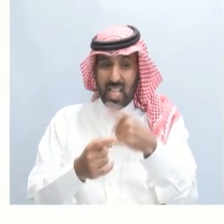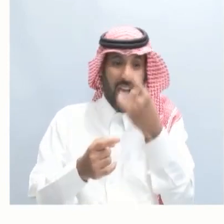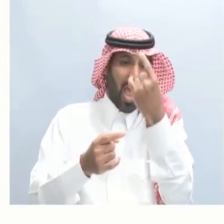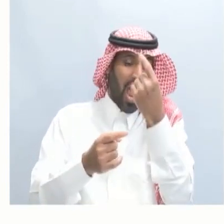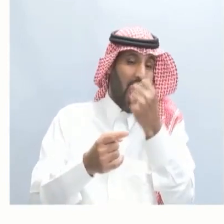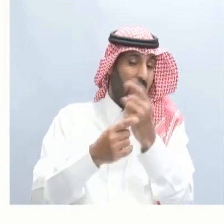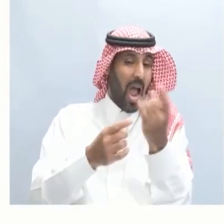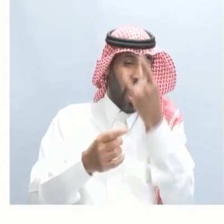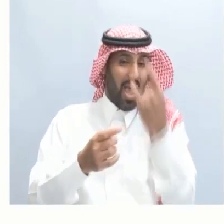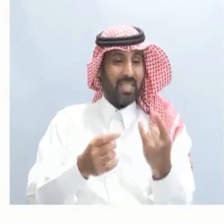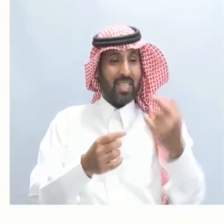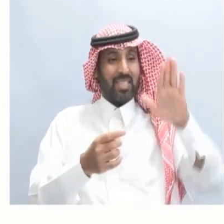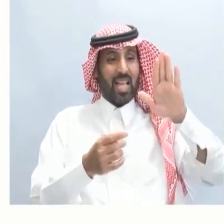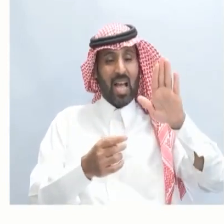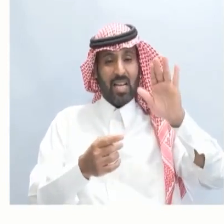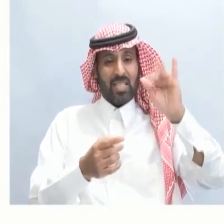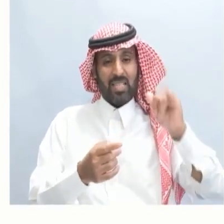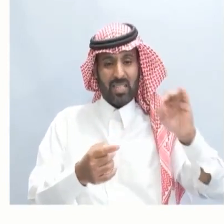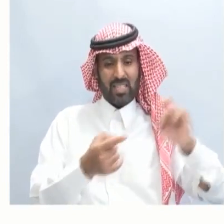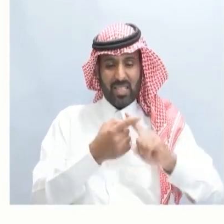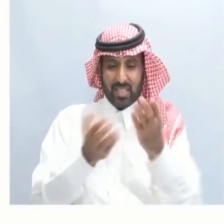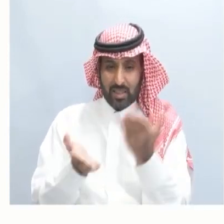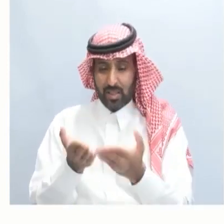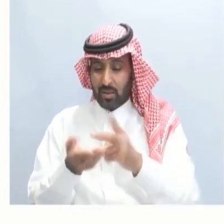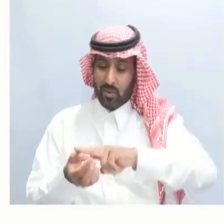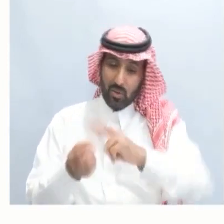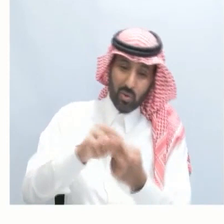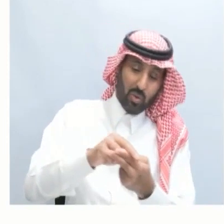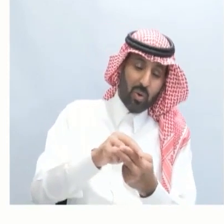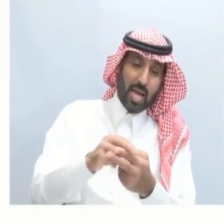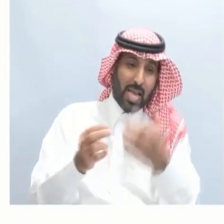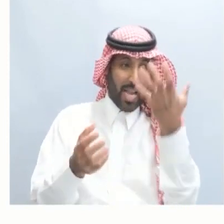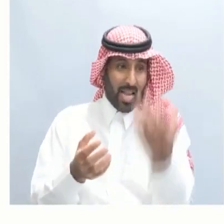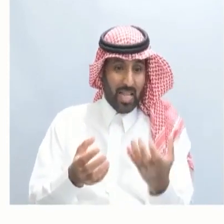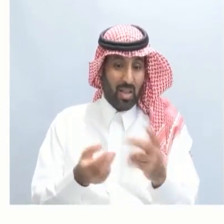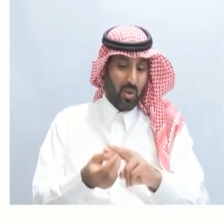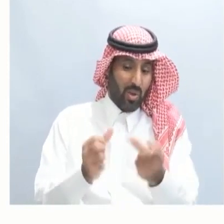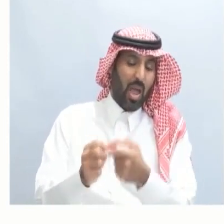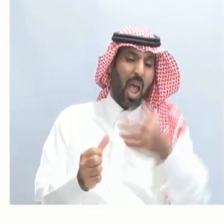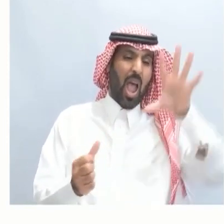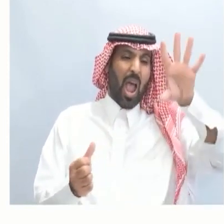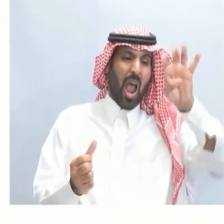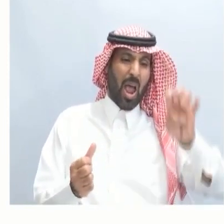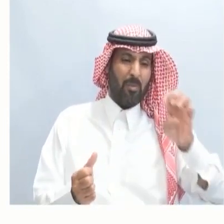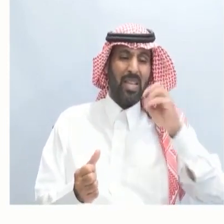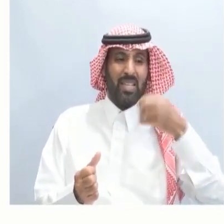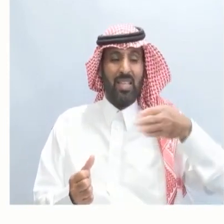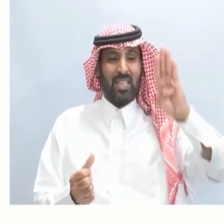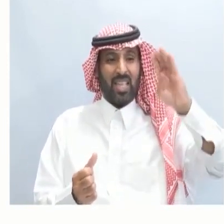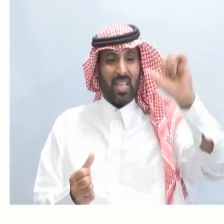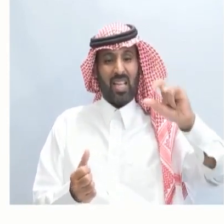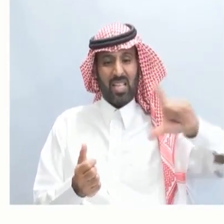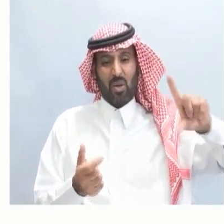سم ومن ثم ماذا حولتها هنا الكتله الاخرى كانت 40 غم